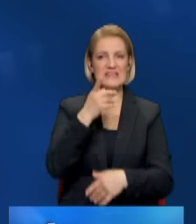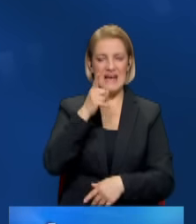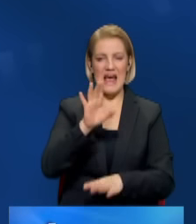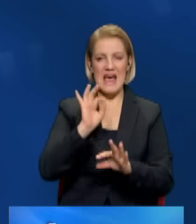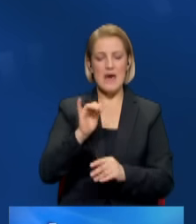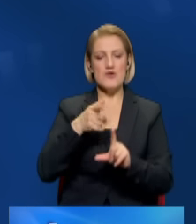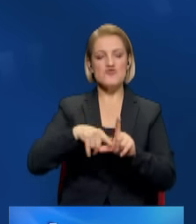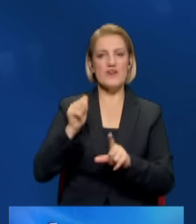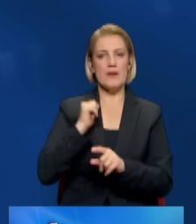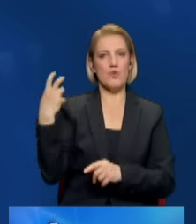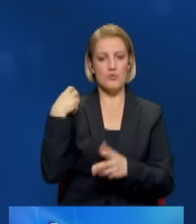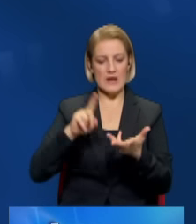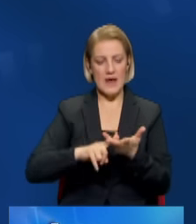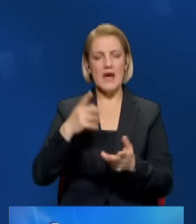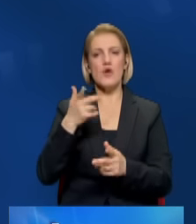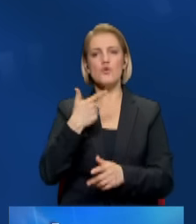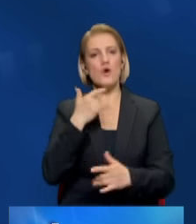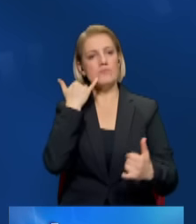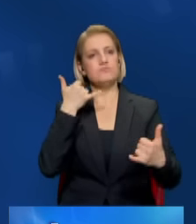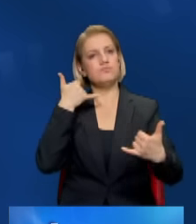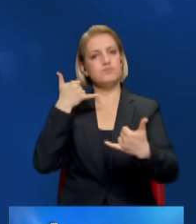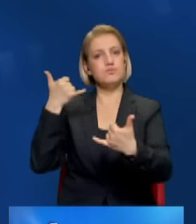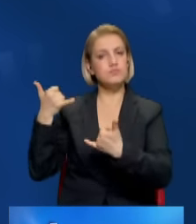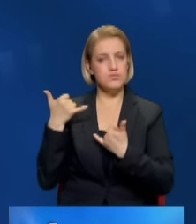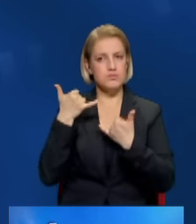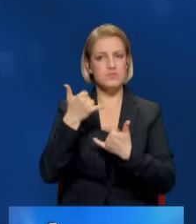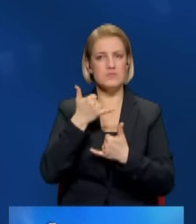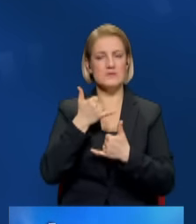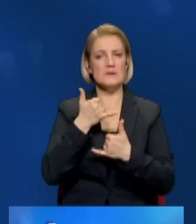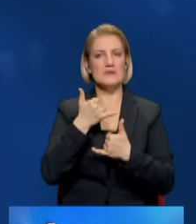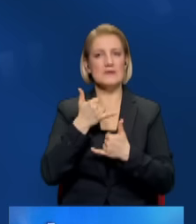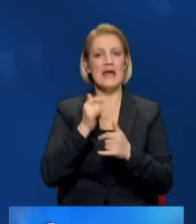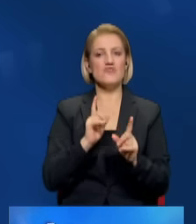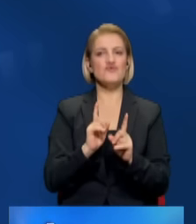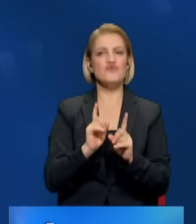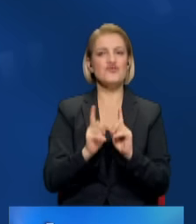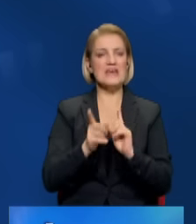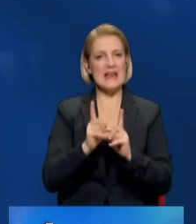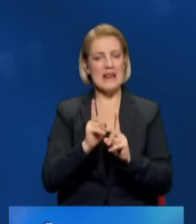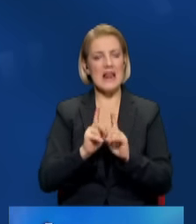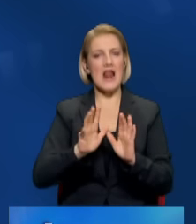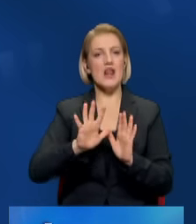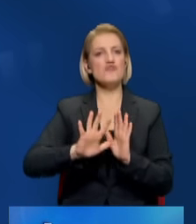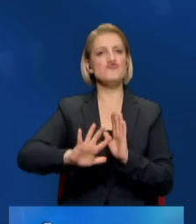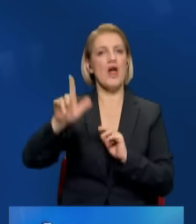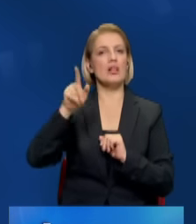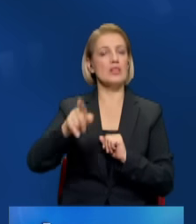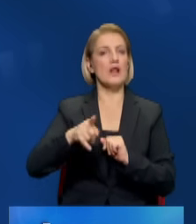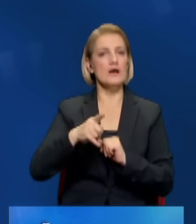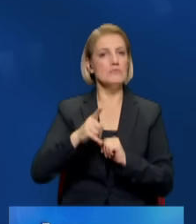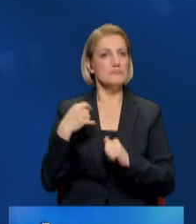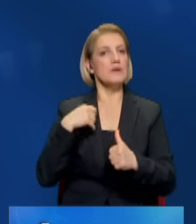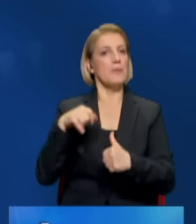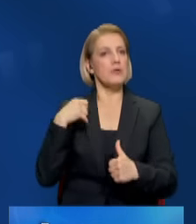hem jandarma komutanı hem de köylülerle yaptığı telefon görüşmelerinde kanal ve çingeneler kaçırdığı sözlerini tekrarlaması dikkat çekti